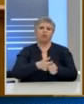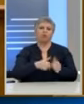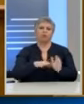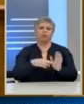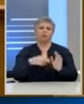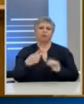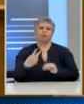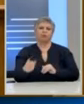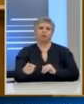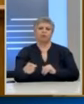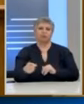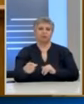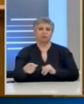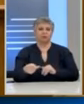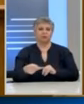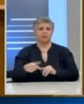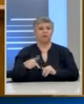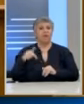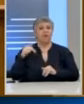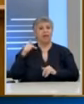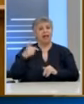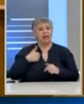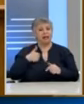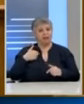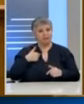αυτό ακριβώς